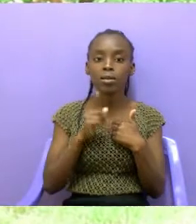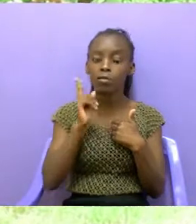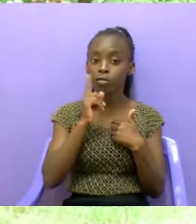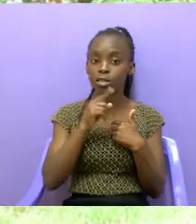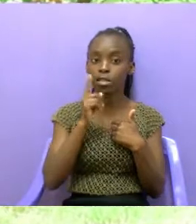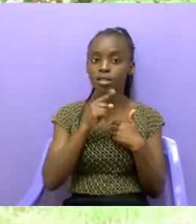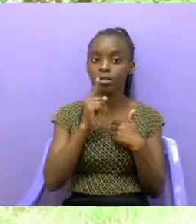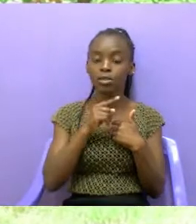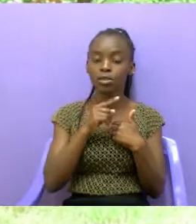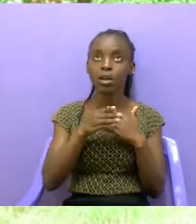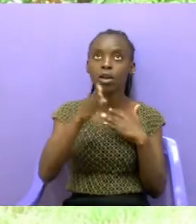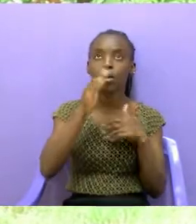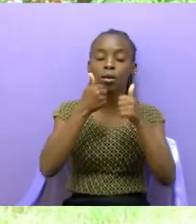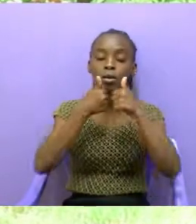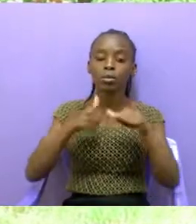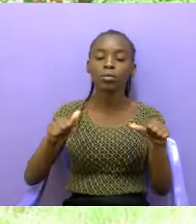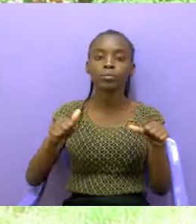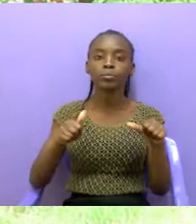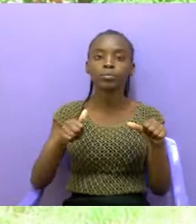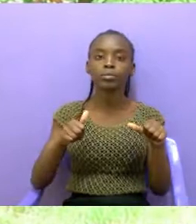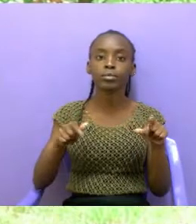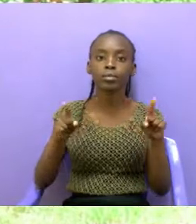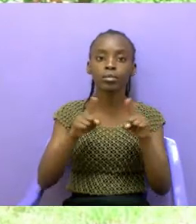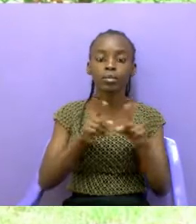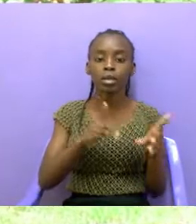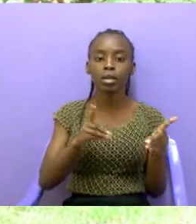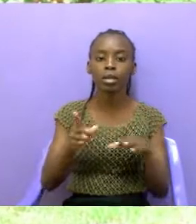Mungu akubariki sana. Na Mungu azidi kututenda mema sote